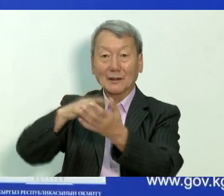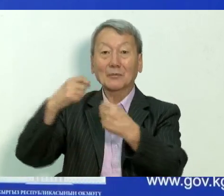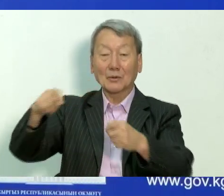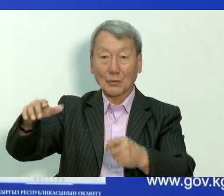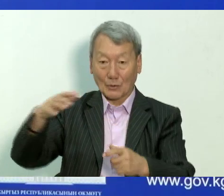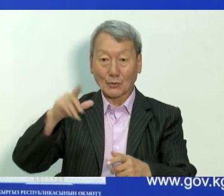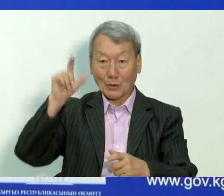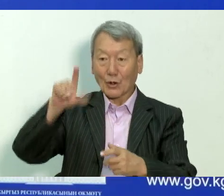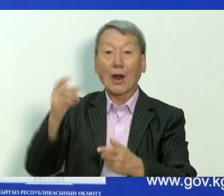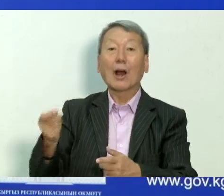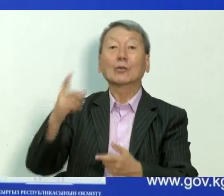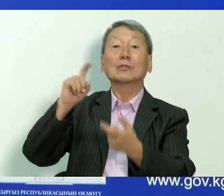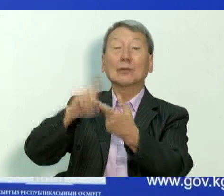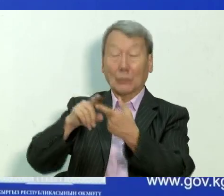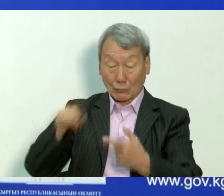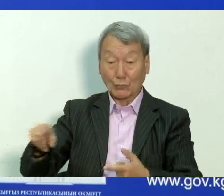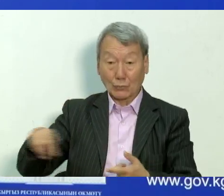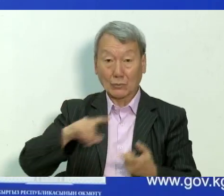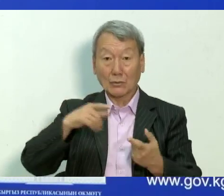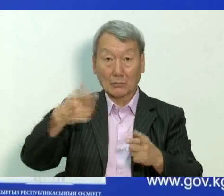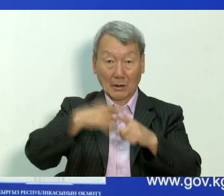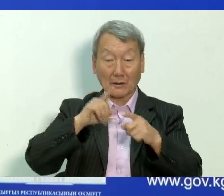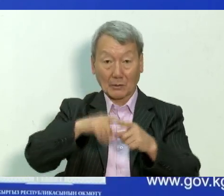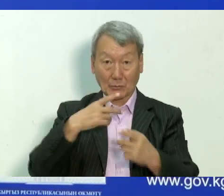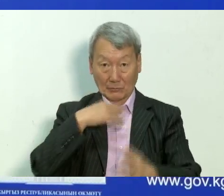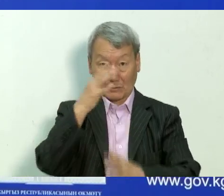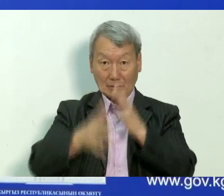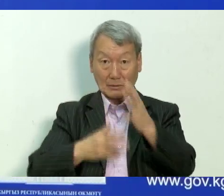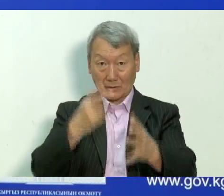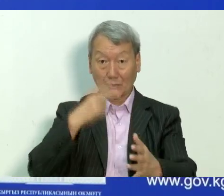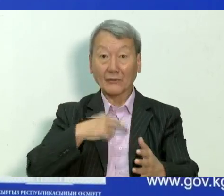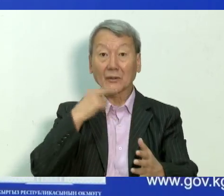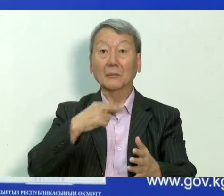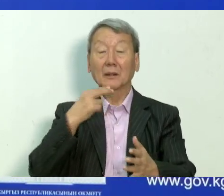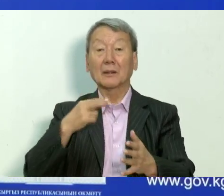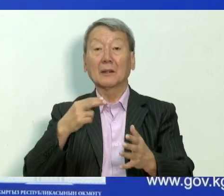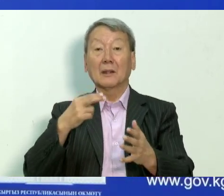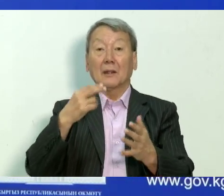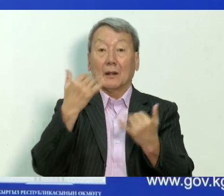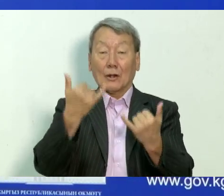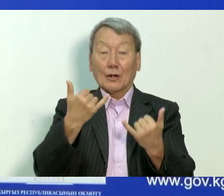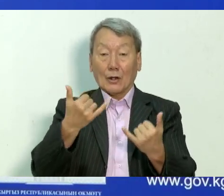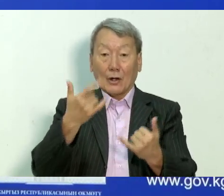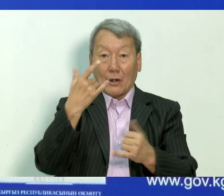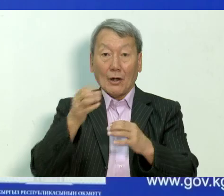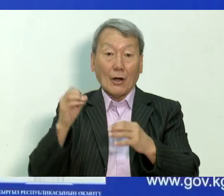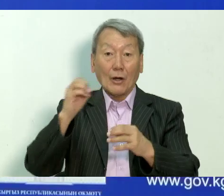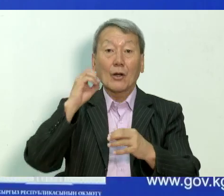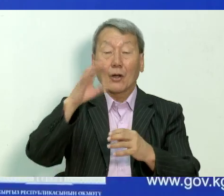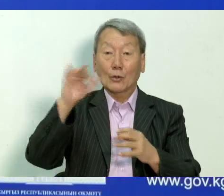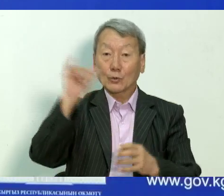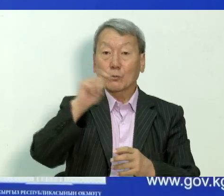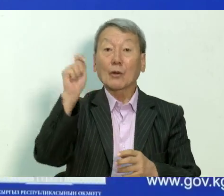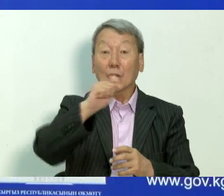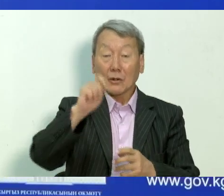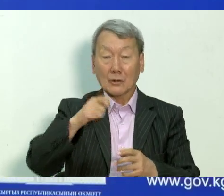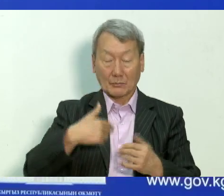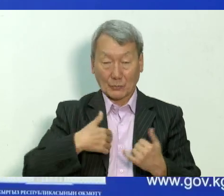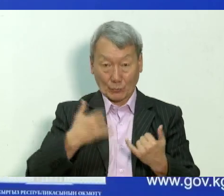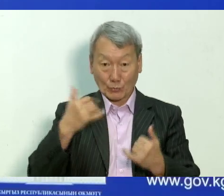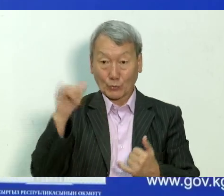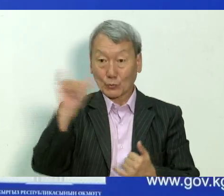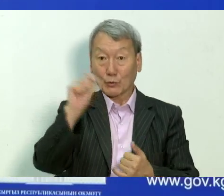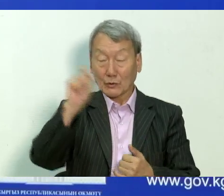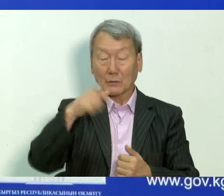деген маселелер көп чыгып жатат. Ошого байланыштуу ошол иш эмес күндөрү, демалыш күндөрү биз коомдук